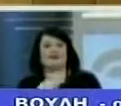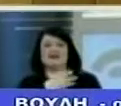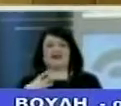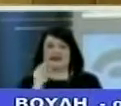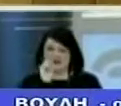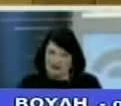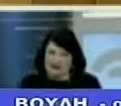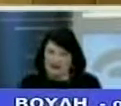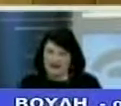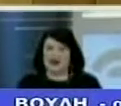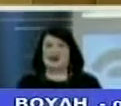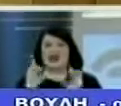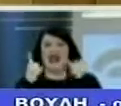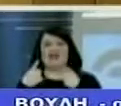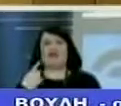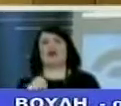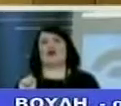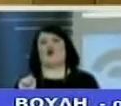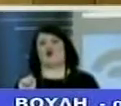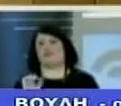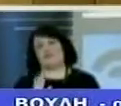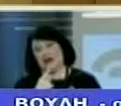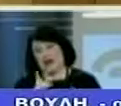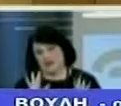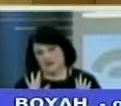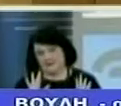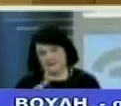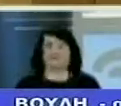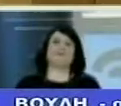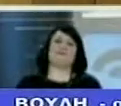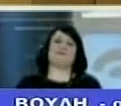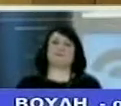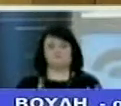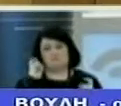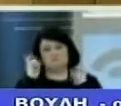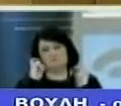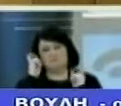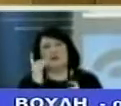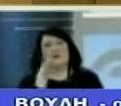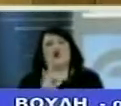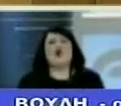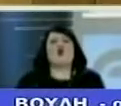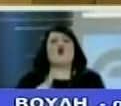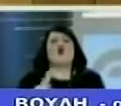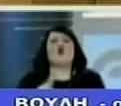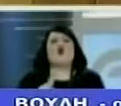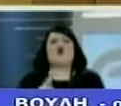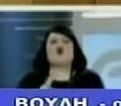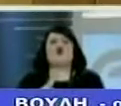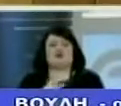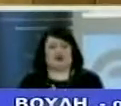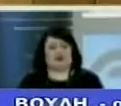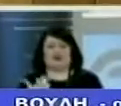ναι, Νέα Δημοκρατία όχι. Και μετά απορούμε γιατί ο κόσμος έχει χάσει